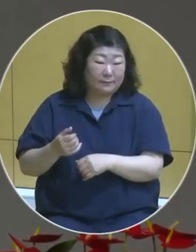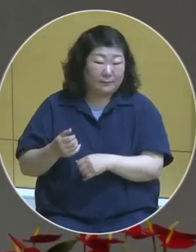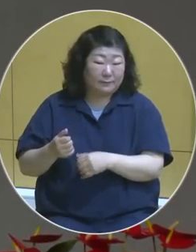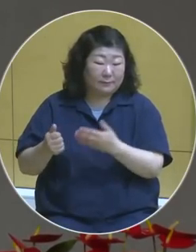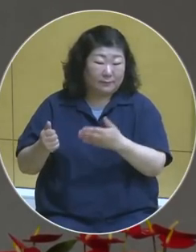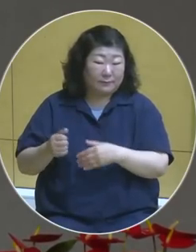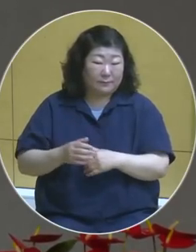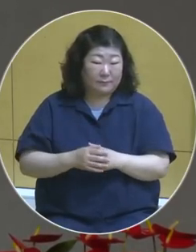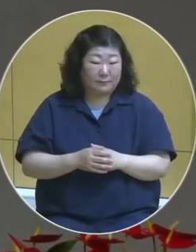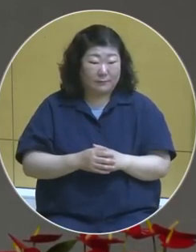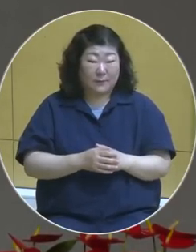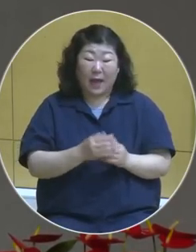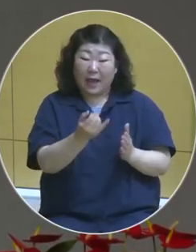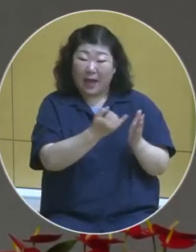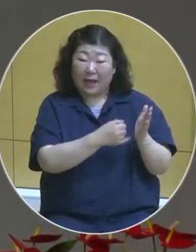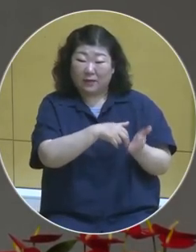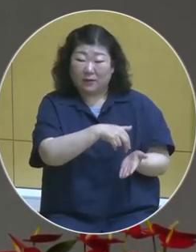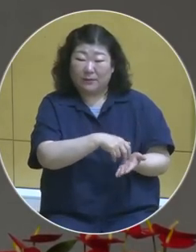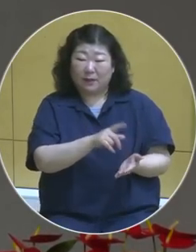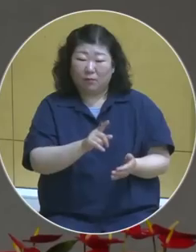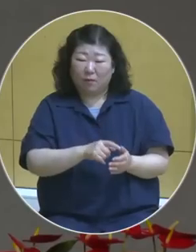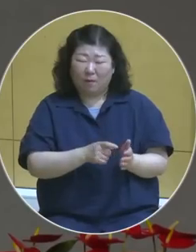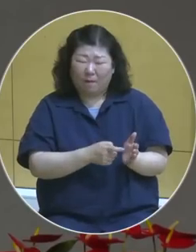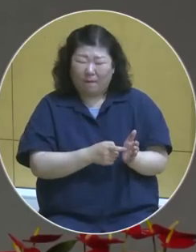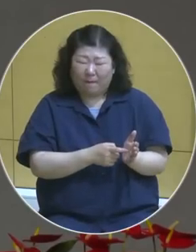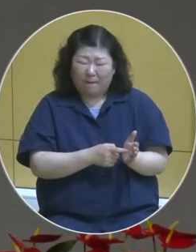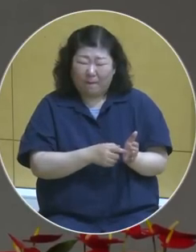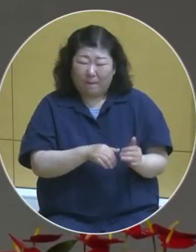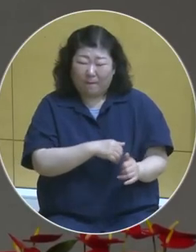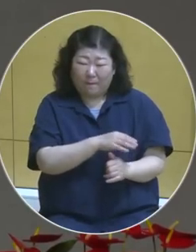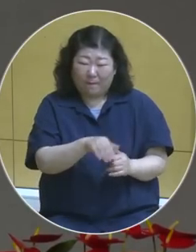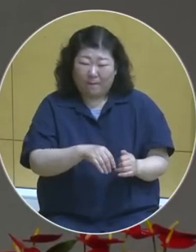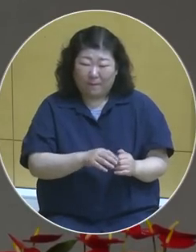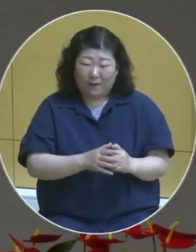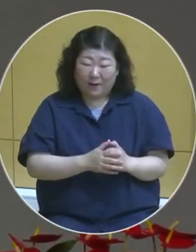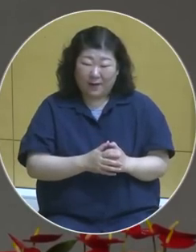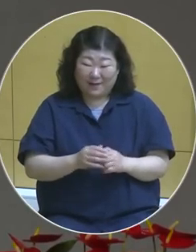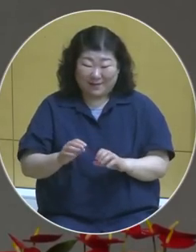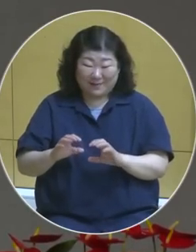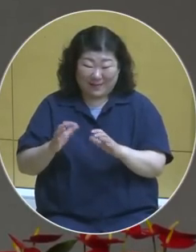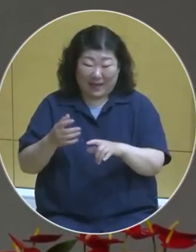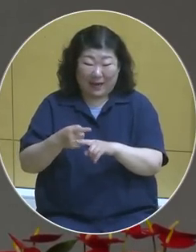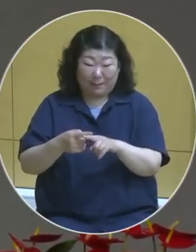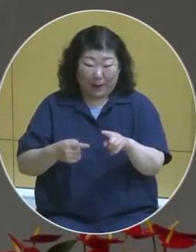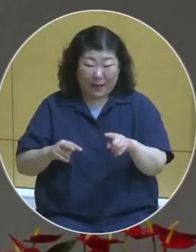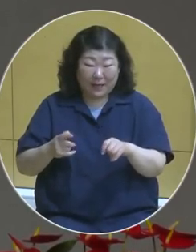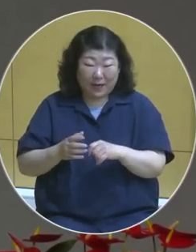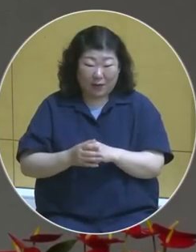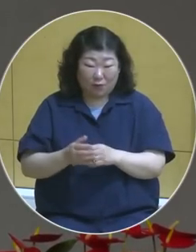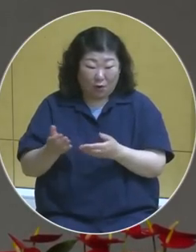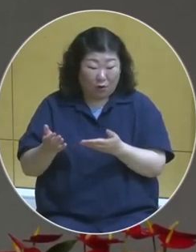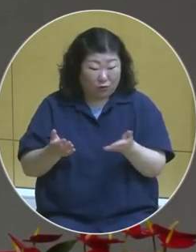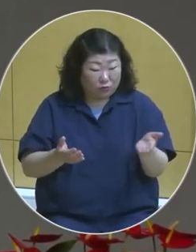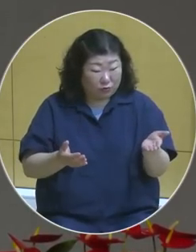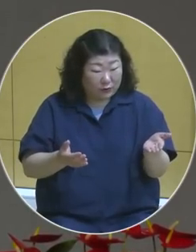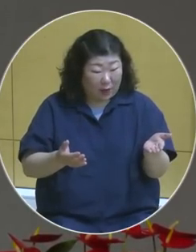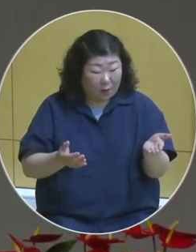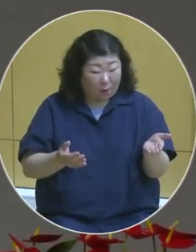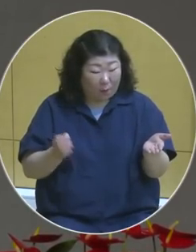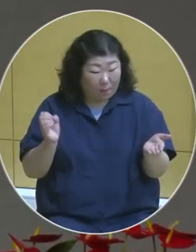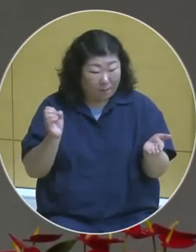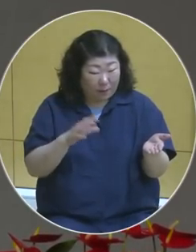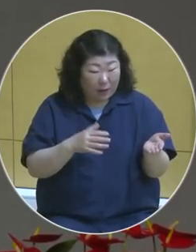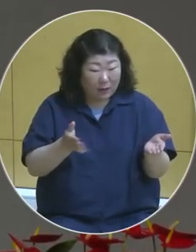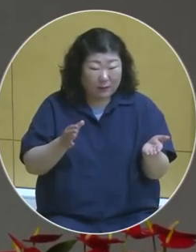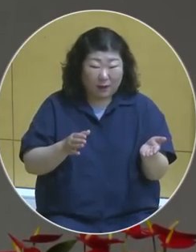얼마나 에스더 입장에서는 지금 절박합니까? 왕이 나라의 반이라도 주라 준다고 그럴 때에 그때 이야기할